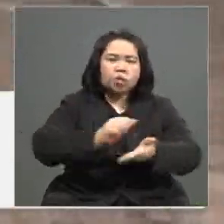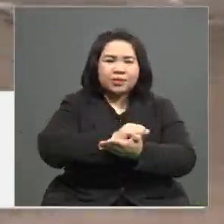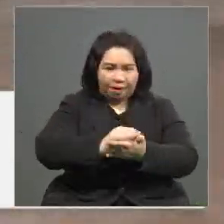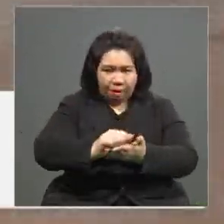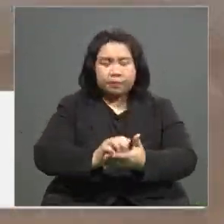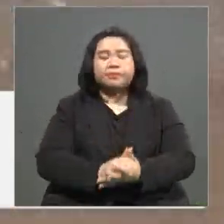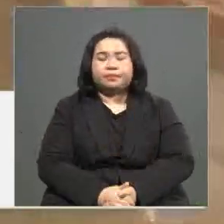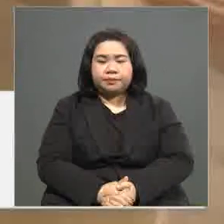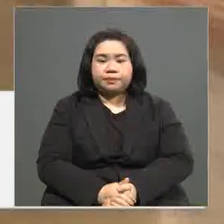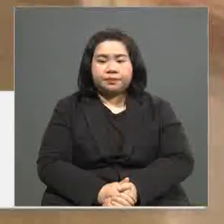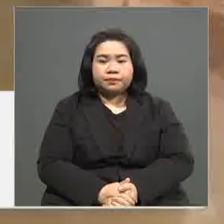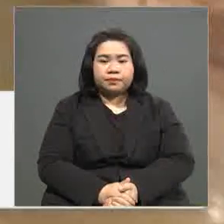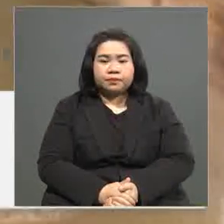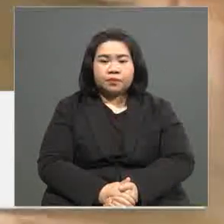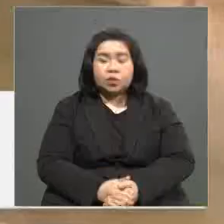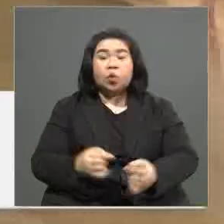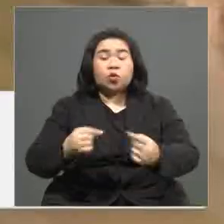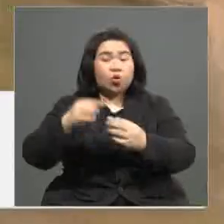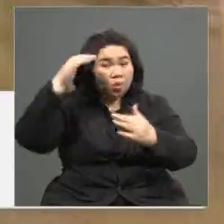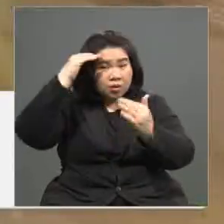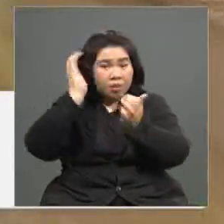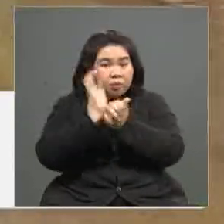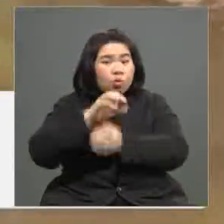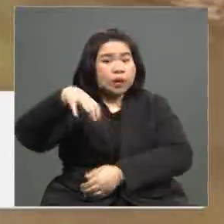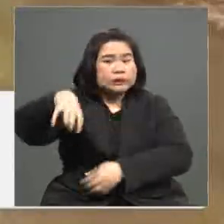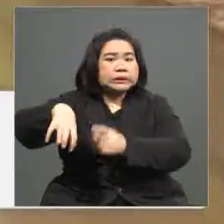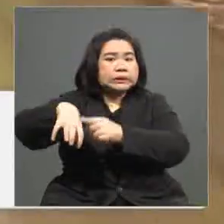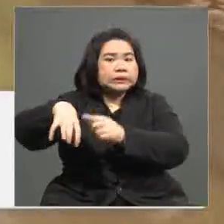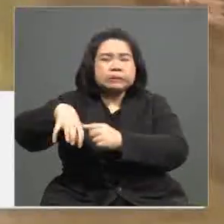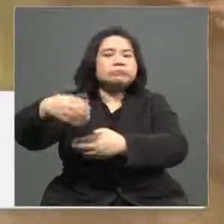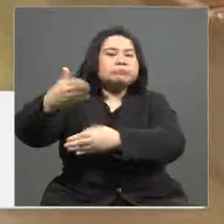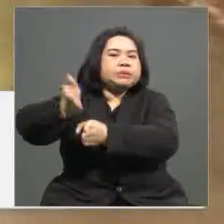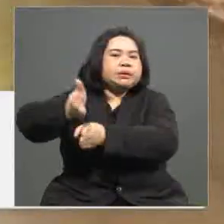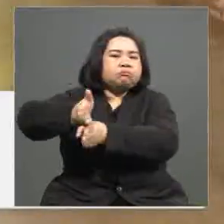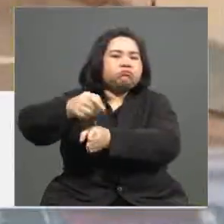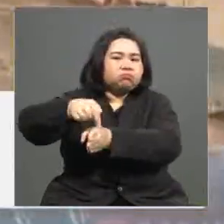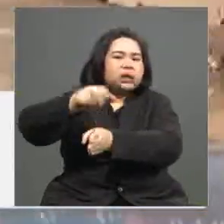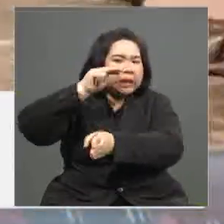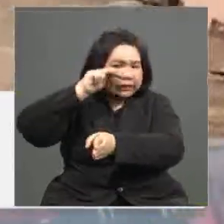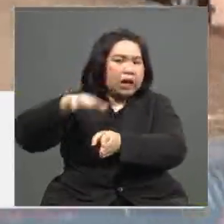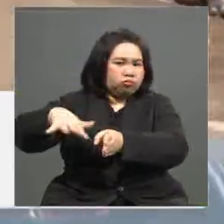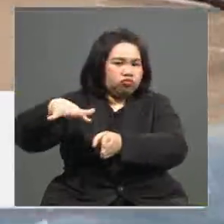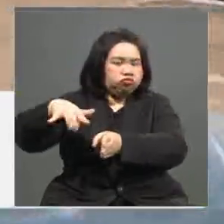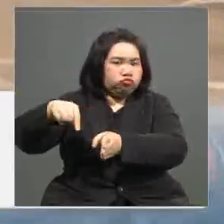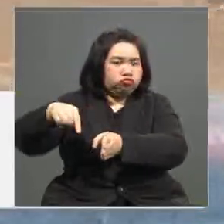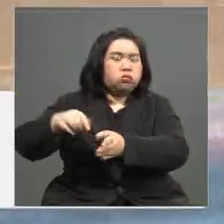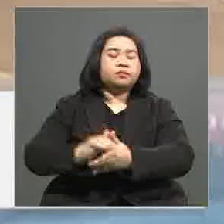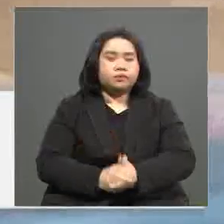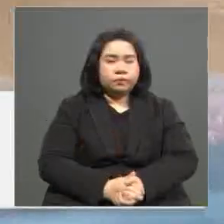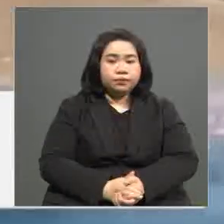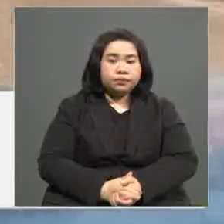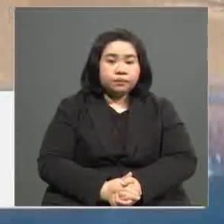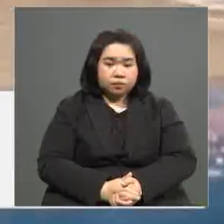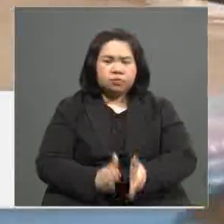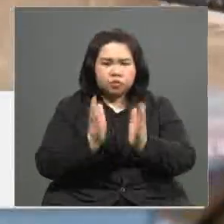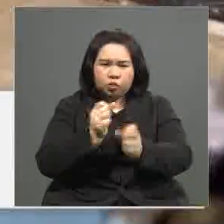ไปที่บริเวณทางลอดสะพานตำรวจภูธรภาค5ยังคงปิดไม่ให้รถสัญจรและยังมีน้ำขังใต้สะพานเล็กน้อยเจ้าหน้าที่กำ